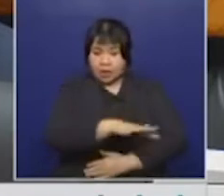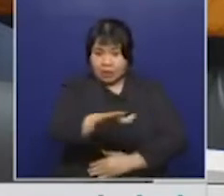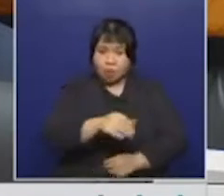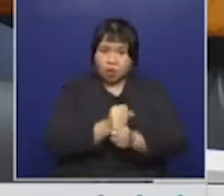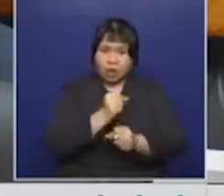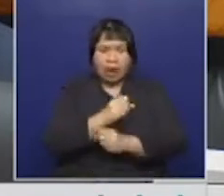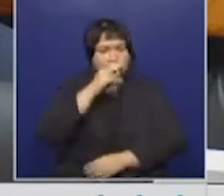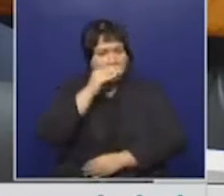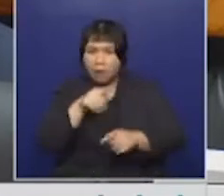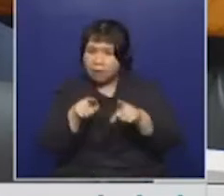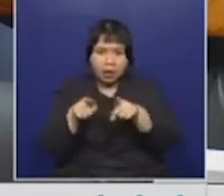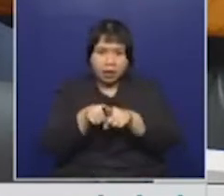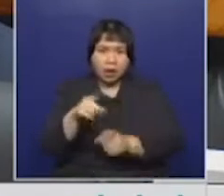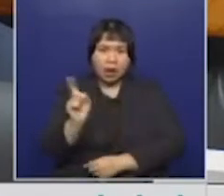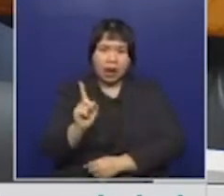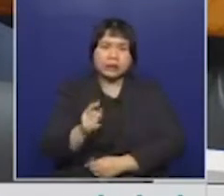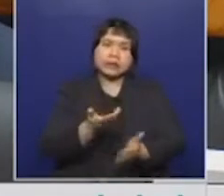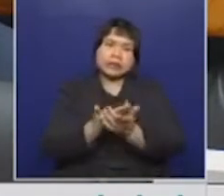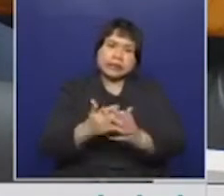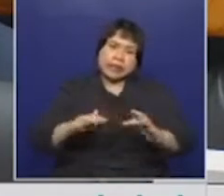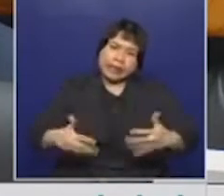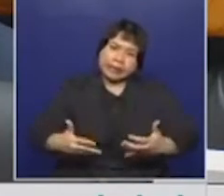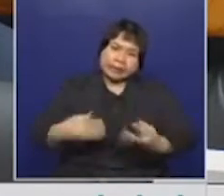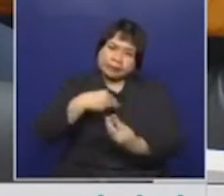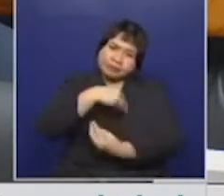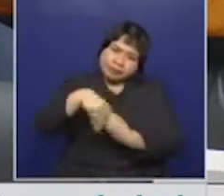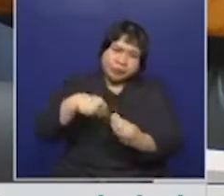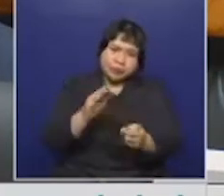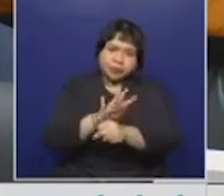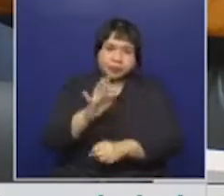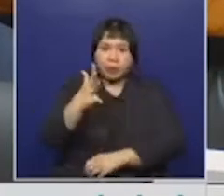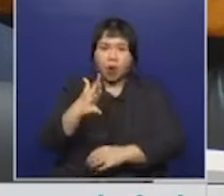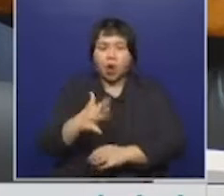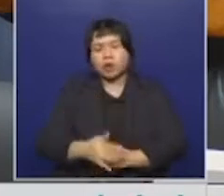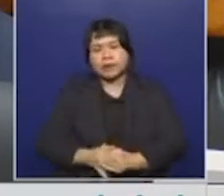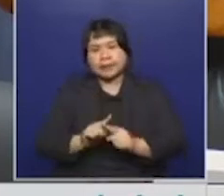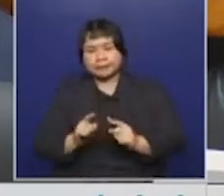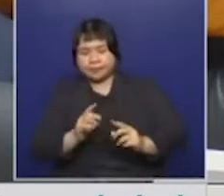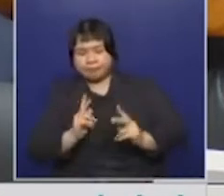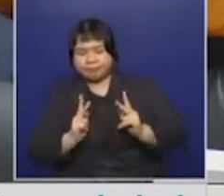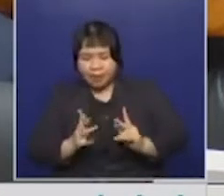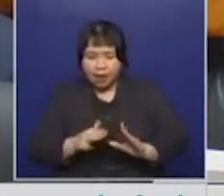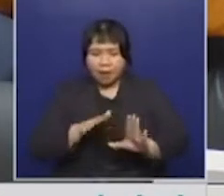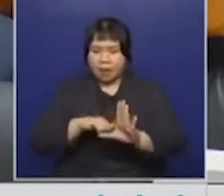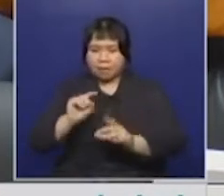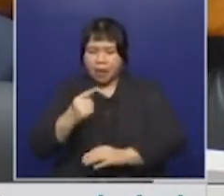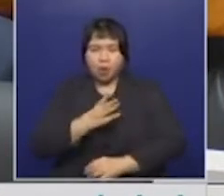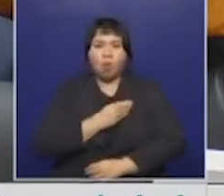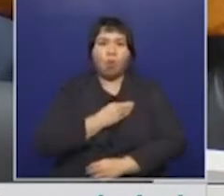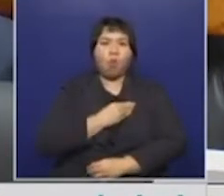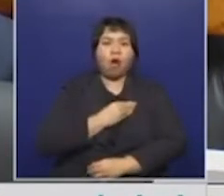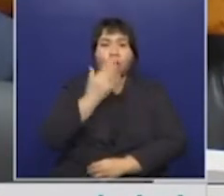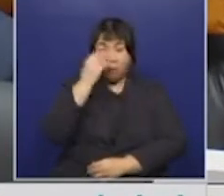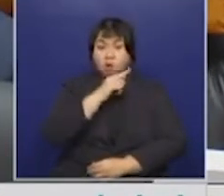งานต่างบ่นเป็นเสียงเดียวกันคือหารายได้ไม่เพียงพอต่อค่าครองชีพแต่ก็ไม่กล้าที่จะเสี่ยงหางานใหม่เพราะกลัวว่า